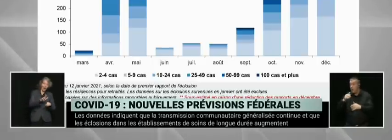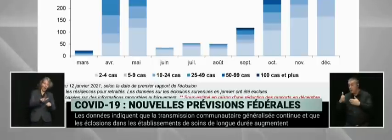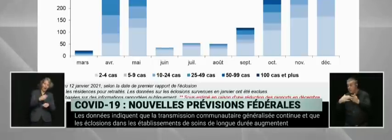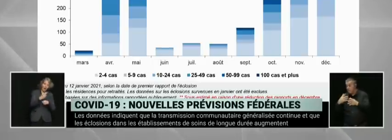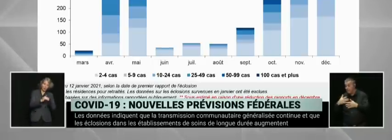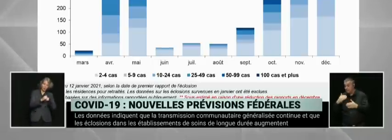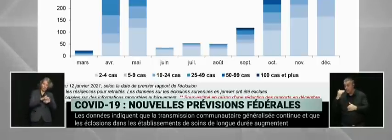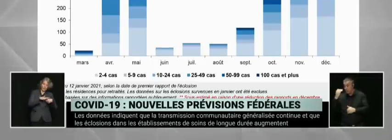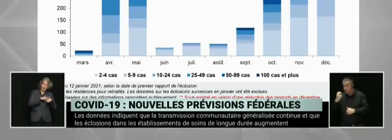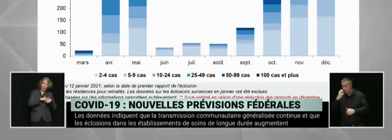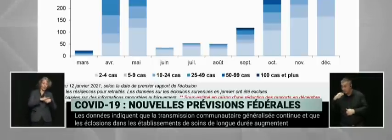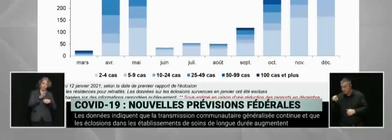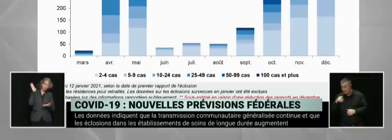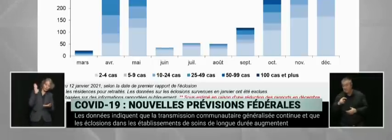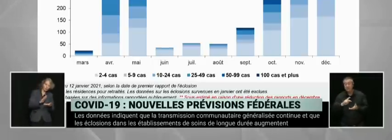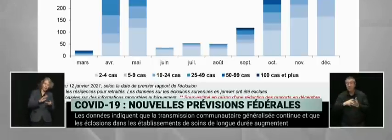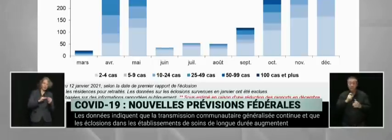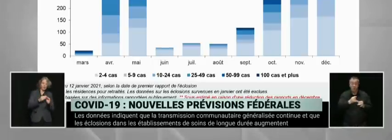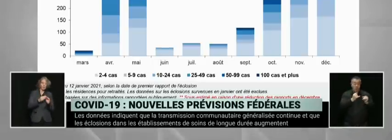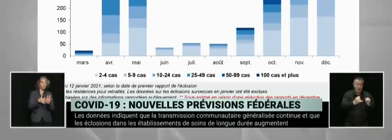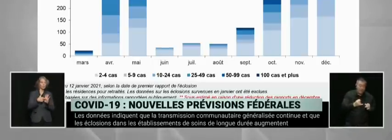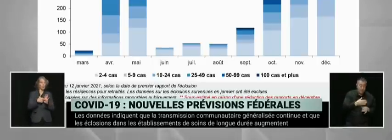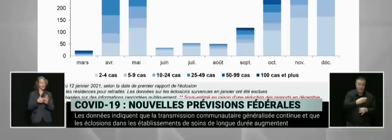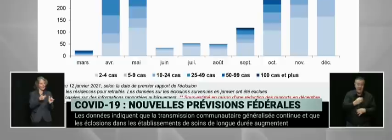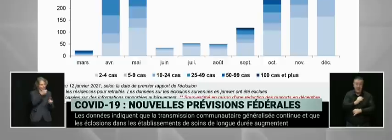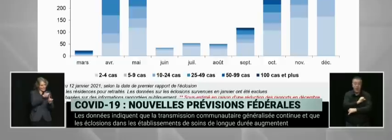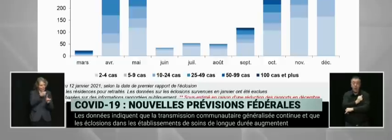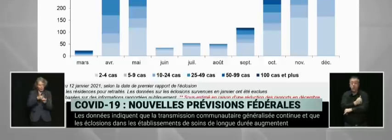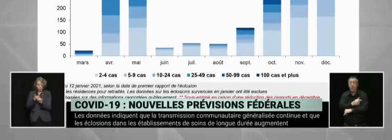et les autorités de santé publique travaillent ensemble.